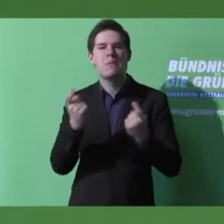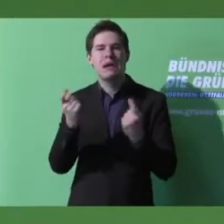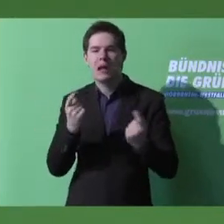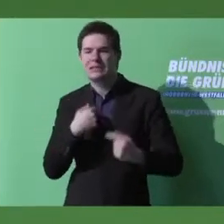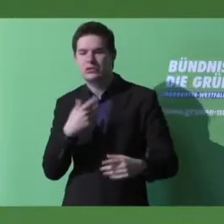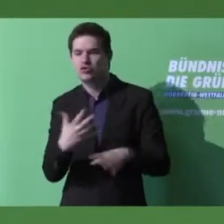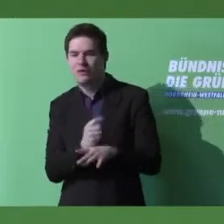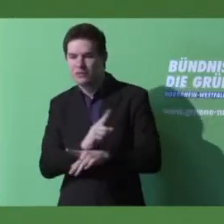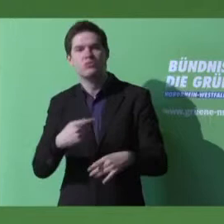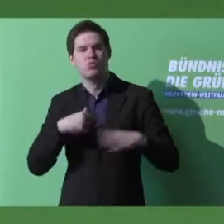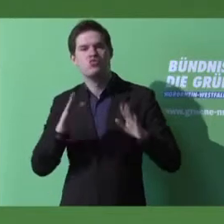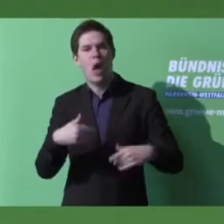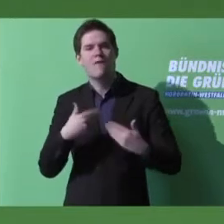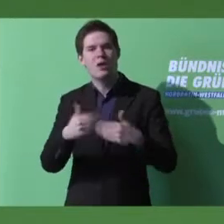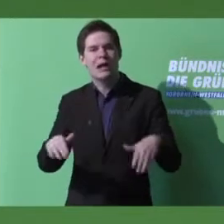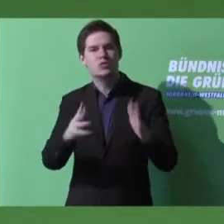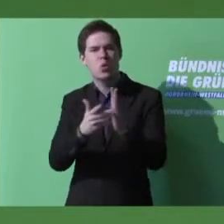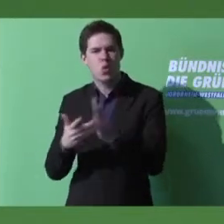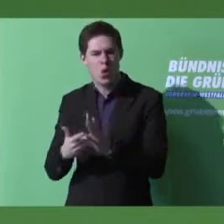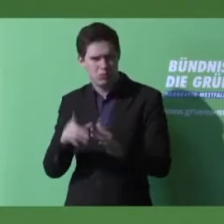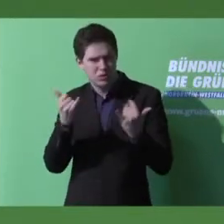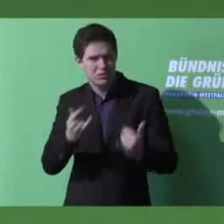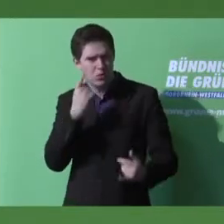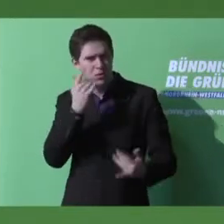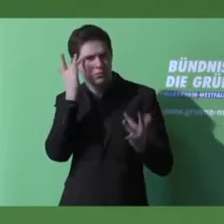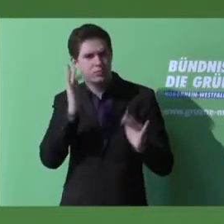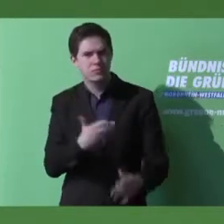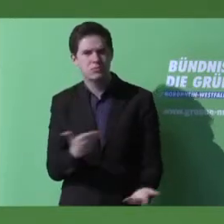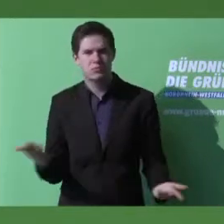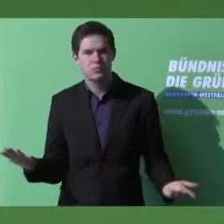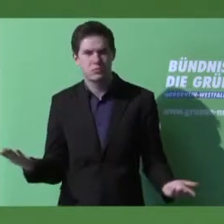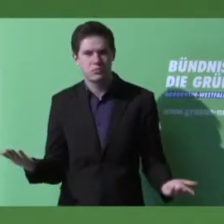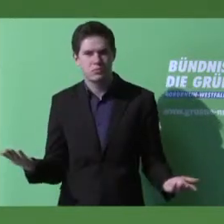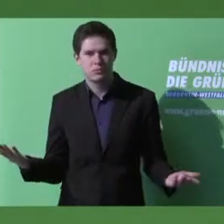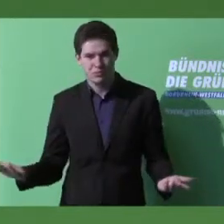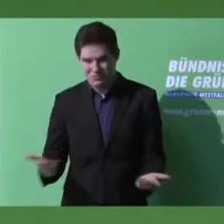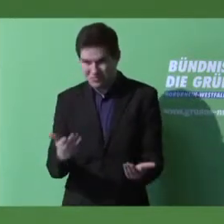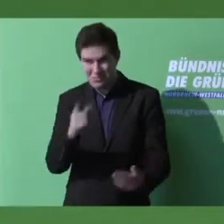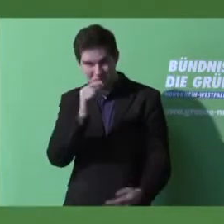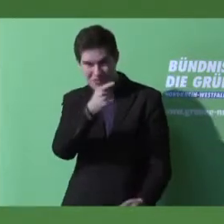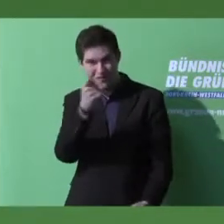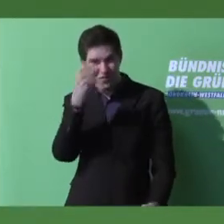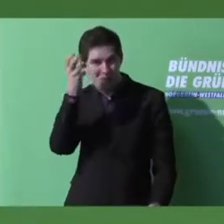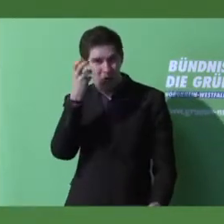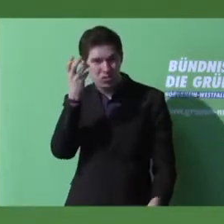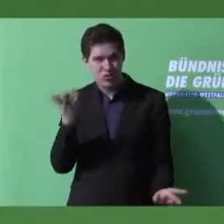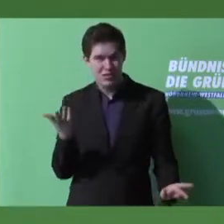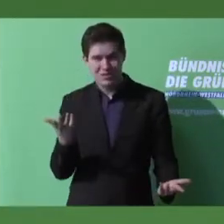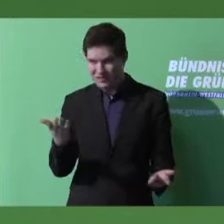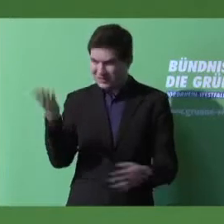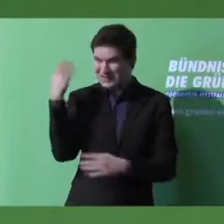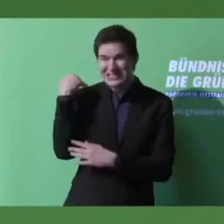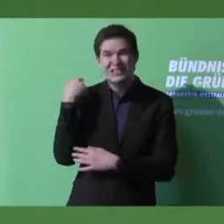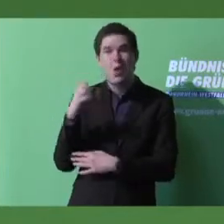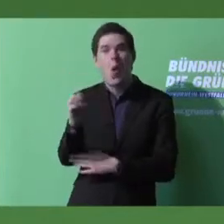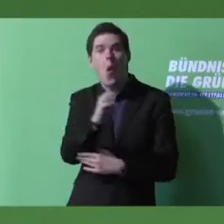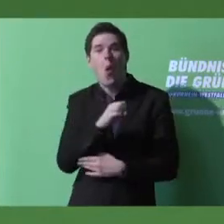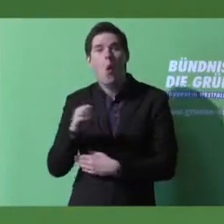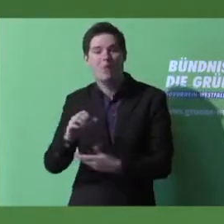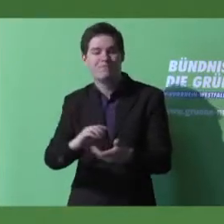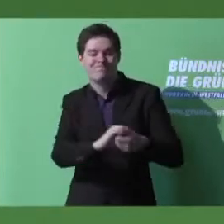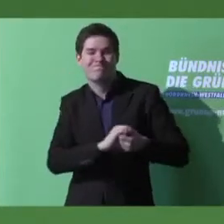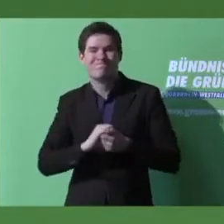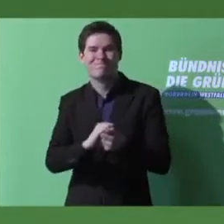mehr klar. Liebe Freundinnen und Freunde, hier ist mal eben eine der Säulen dieses